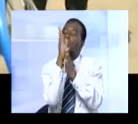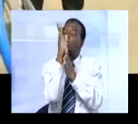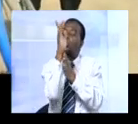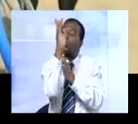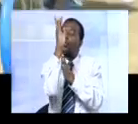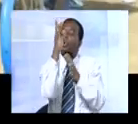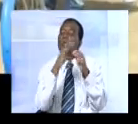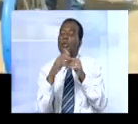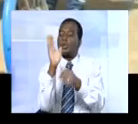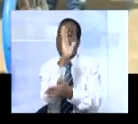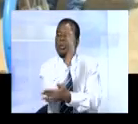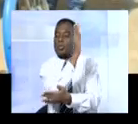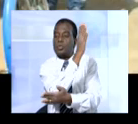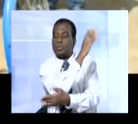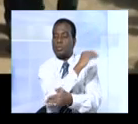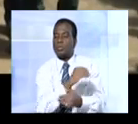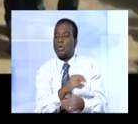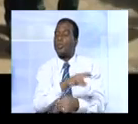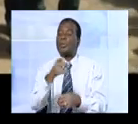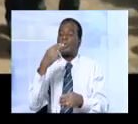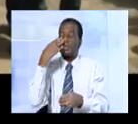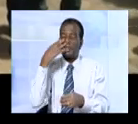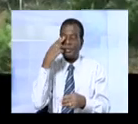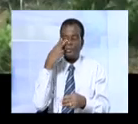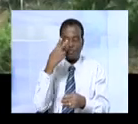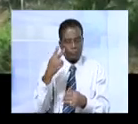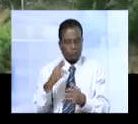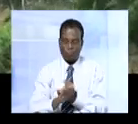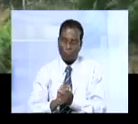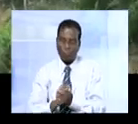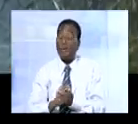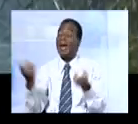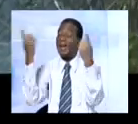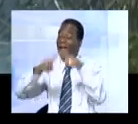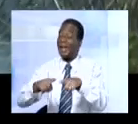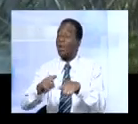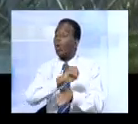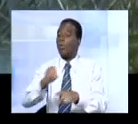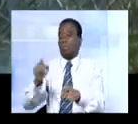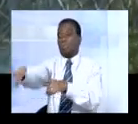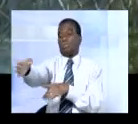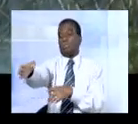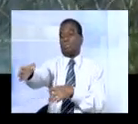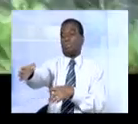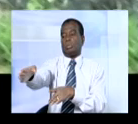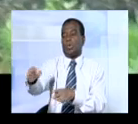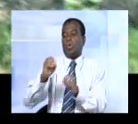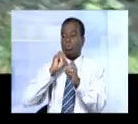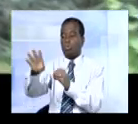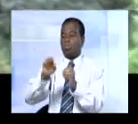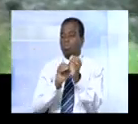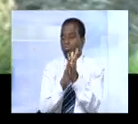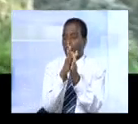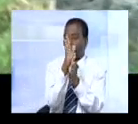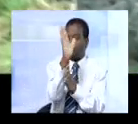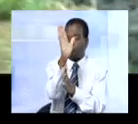villageois à Loubonou, Touro et à Foroforo contre les feux mal maîtrisés qui constituent une menace pour la forêt et un